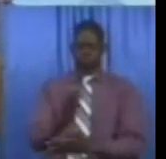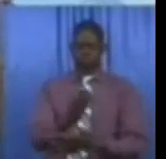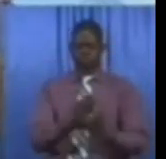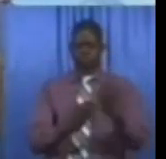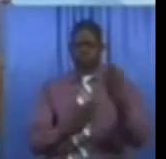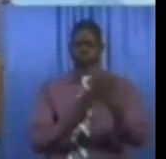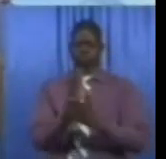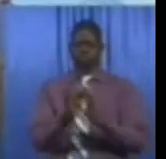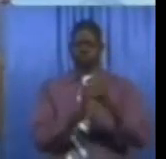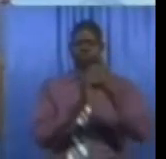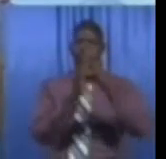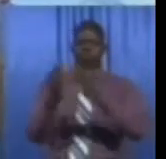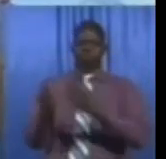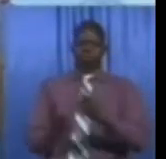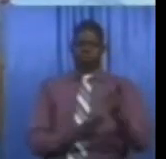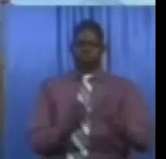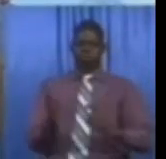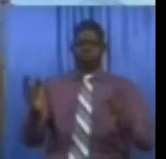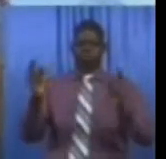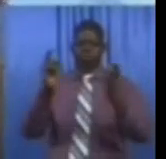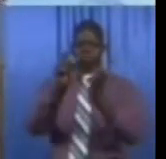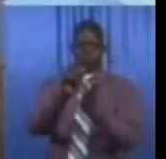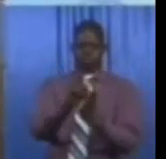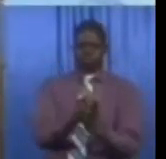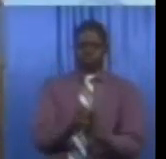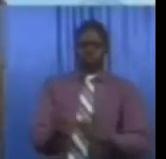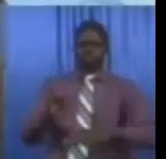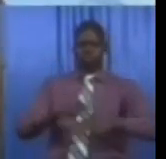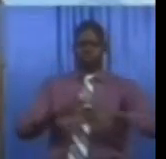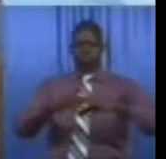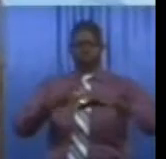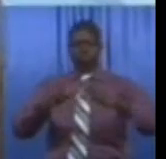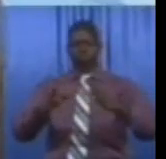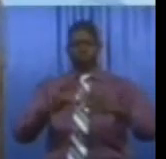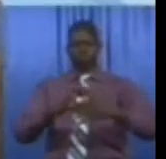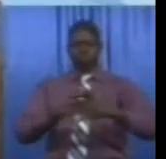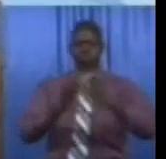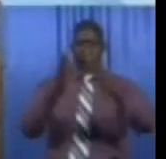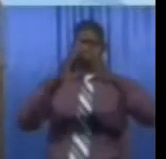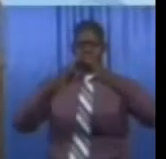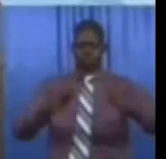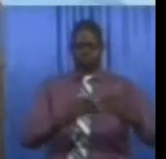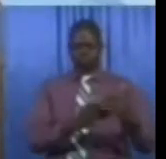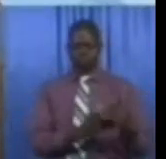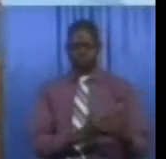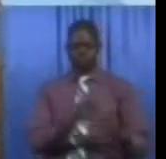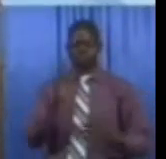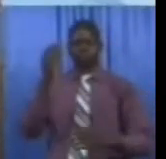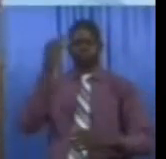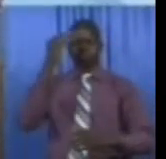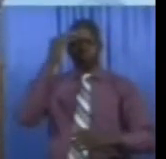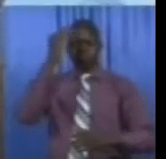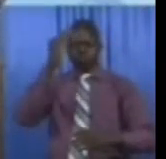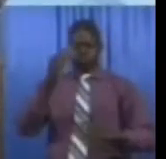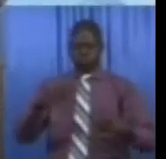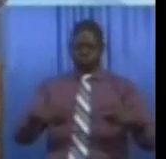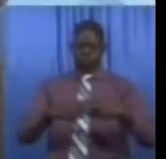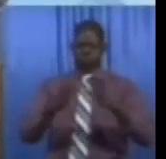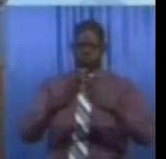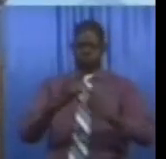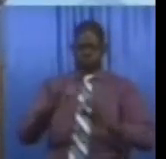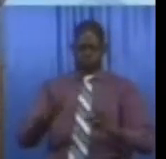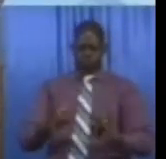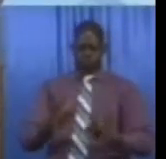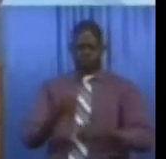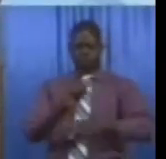exemple, la gestion des parkings et la mise en place d'abattoirs périphériques. Le ministre de l'Industrie, du Commerce et de l'Artisanat s'est aussi